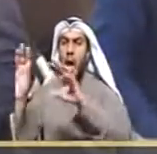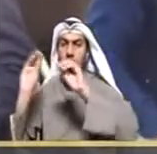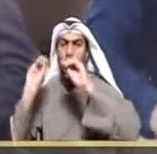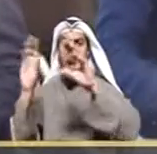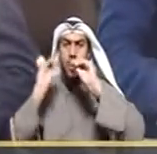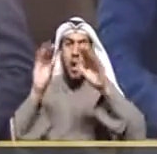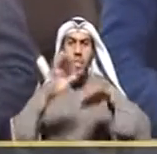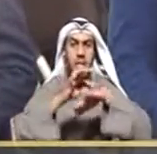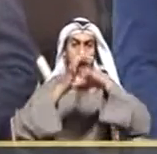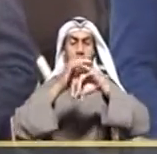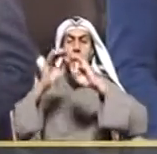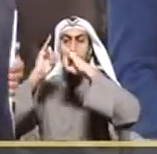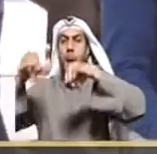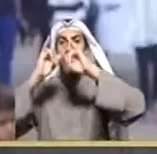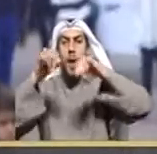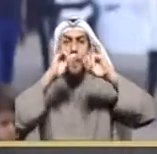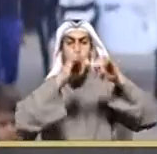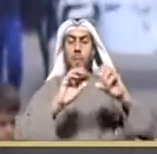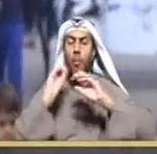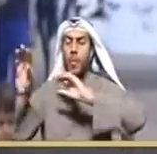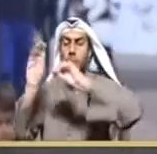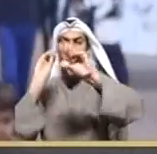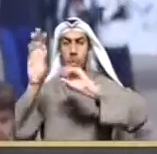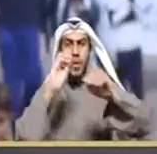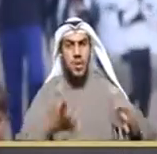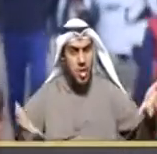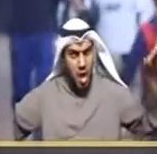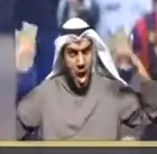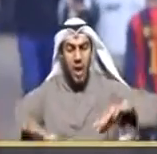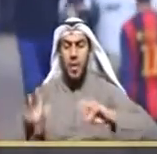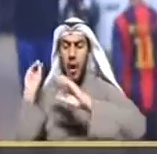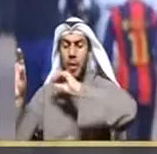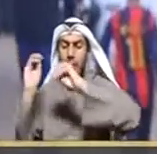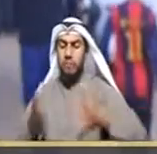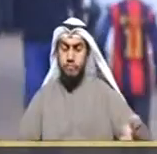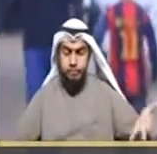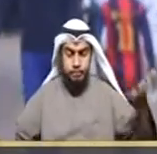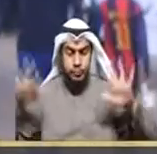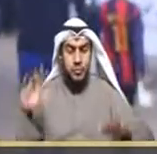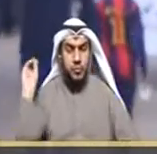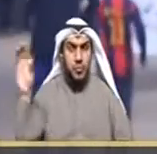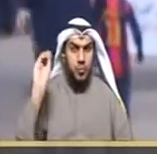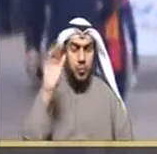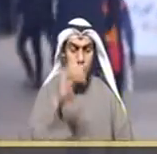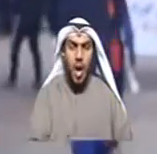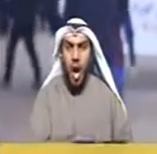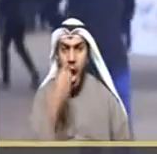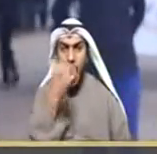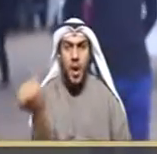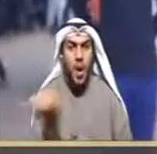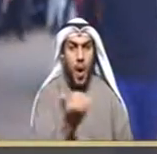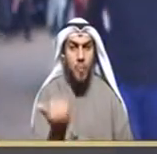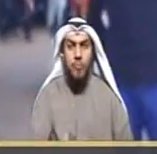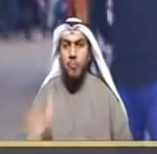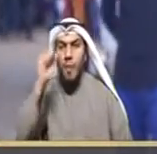مخيمات النازحين داخل محافظة بابل. سلة غذائية تحتوي على كافة المواد التي تساعد العائلة العراقية